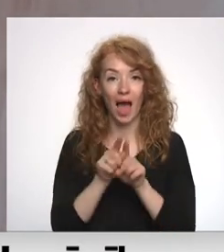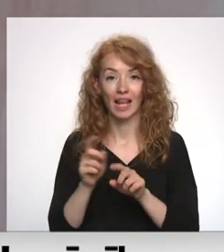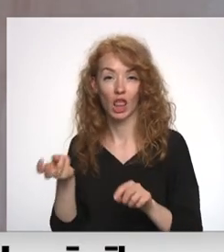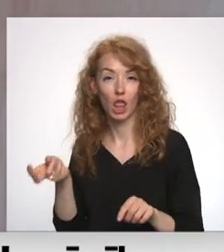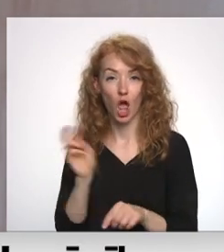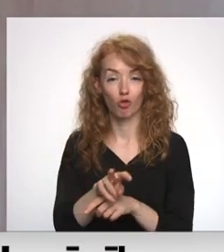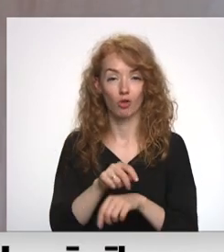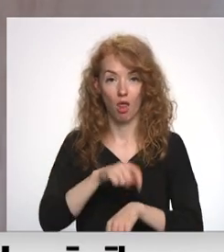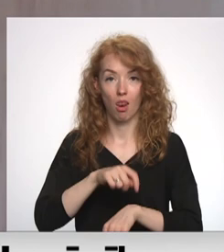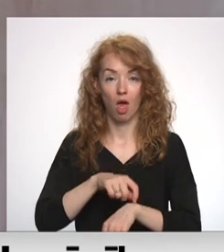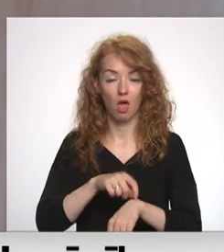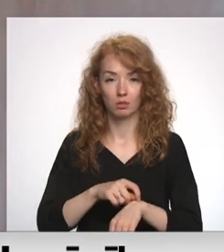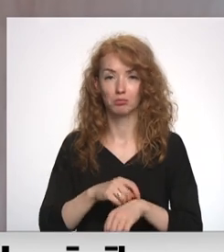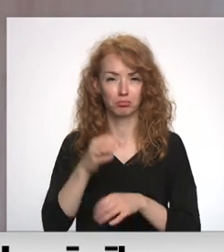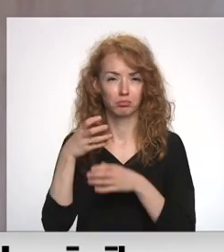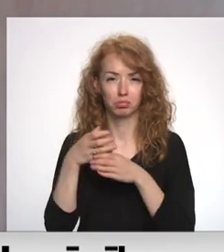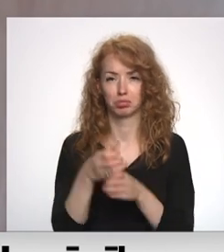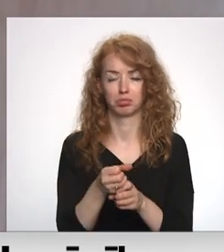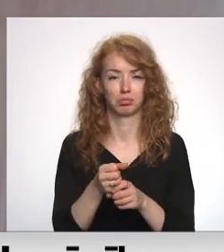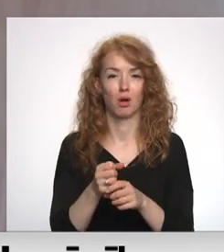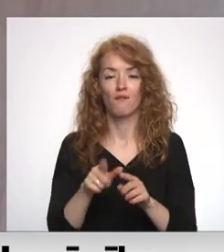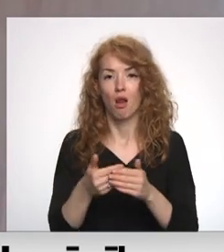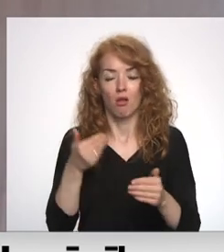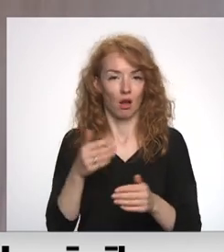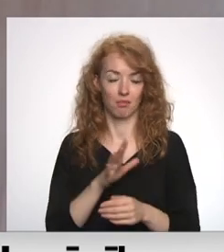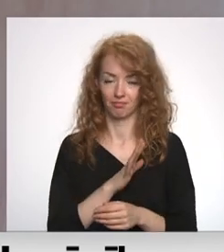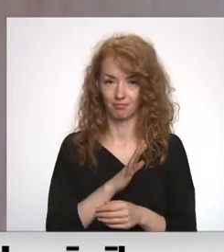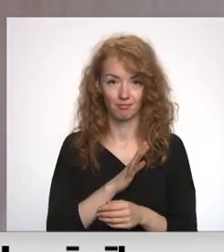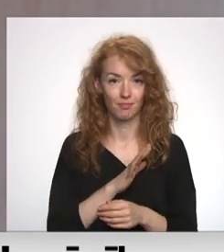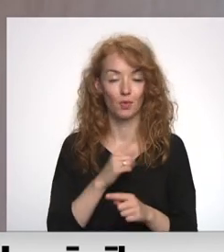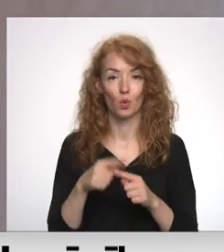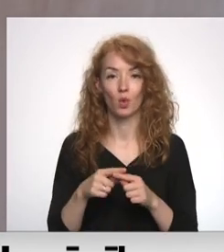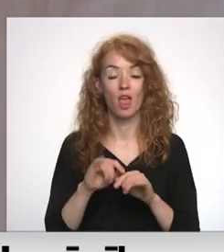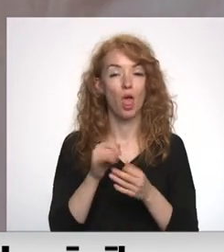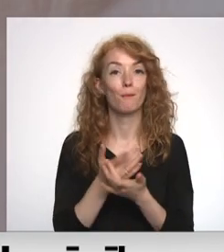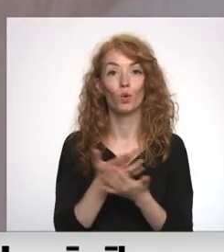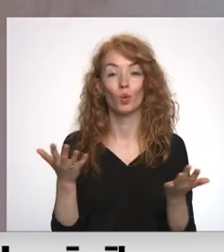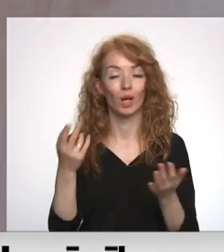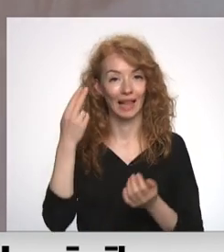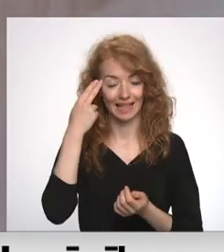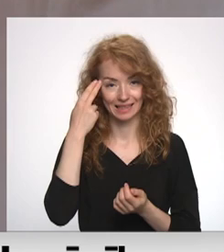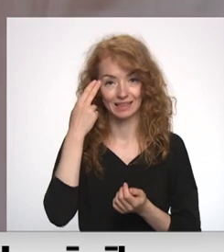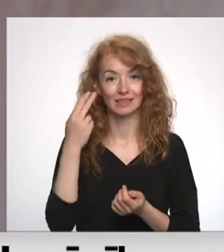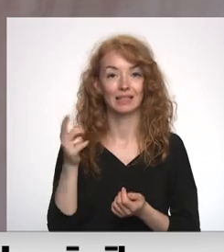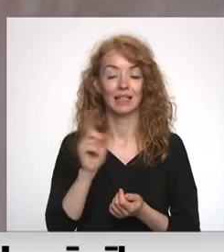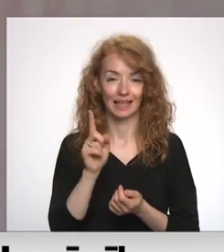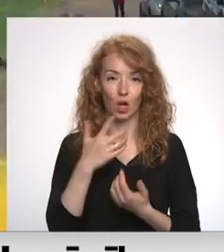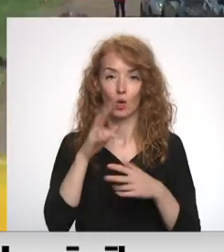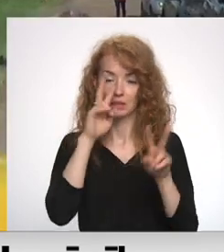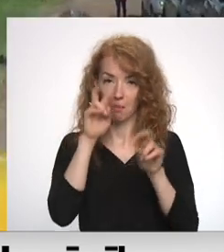laiks nu, viņu ātrāk nevarētu veikt. Jā, jebkuri riski ir